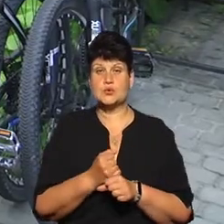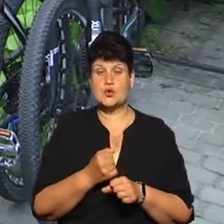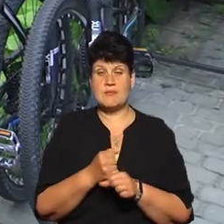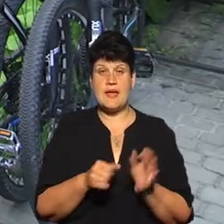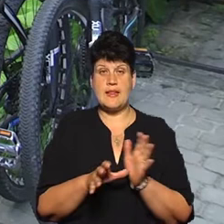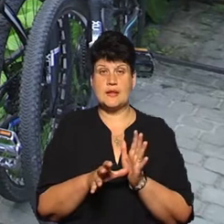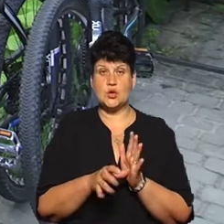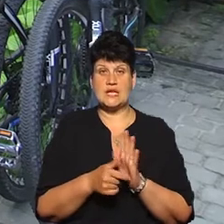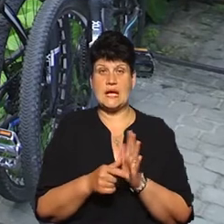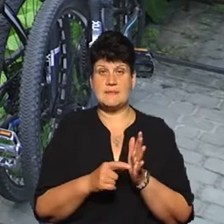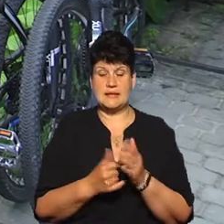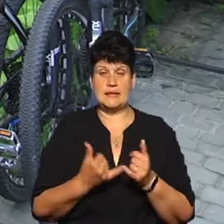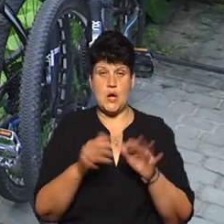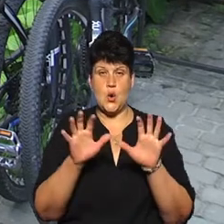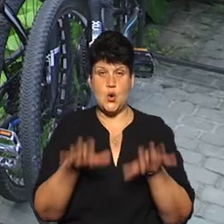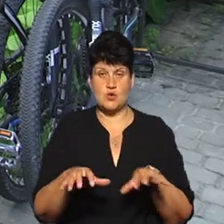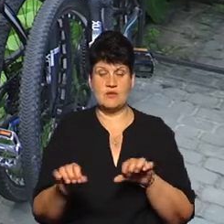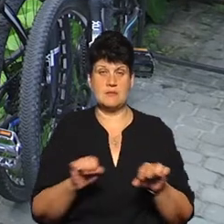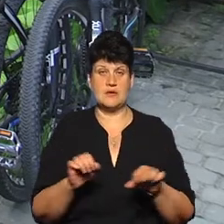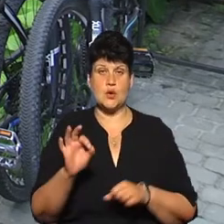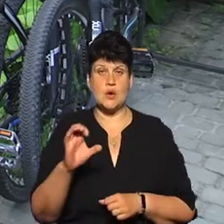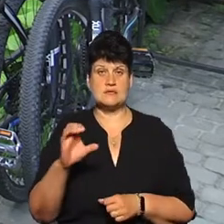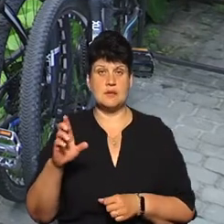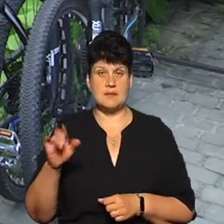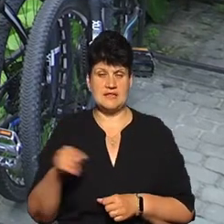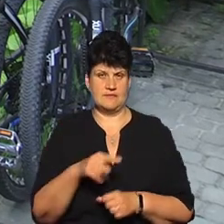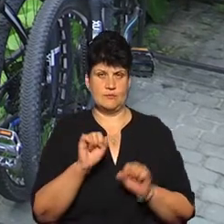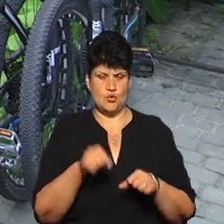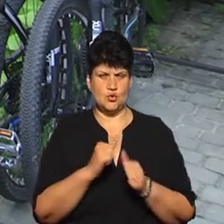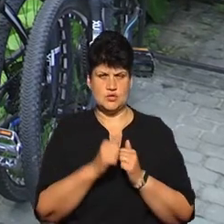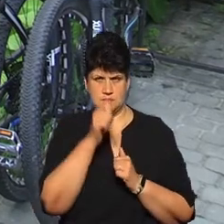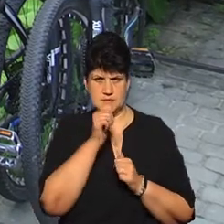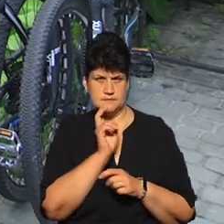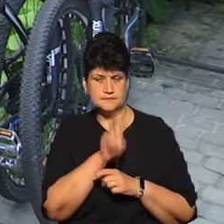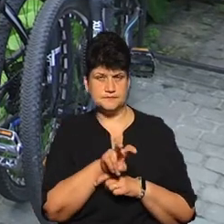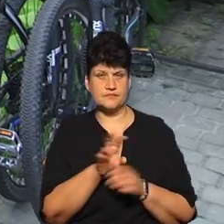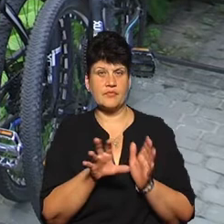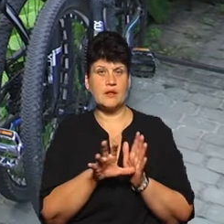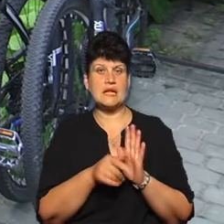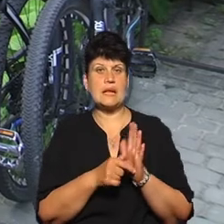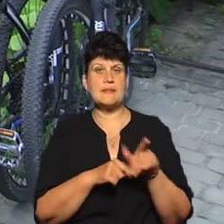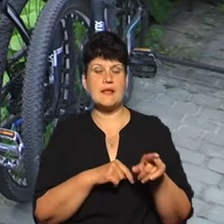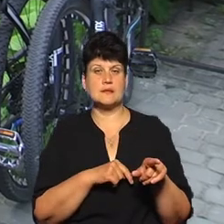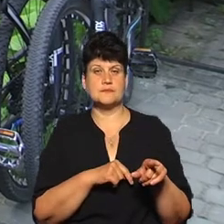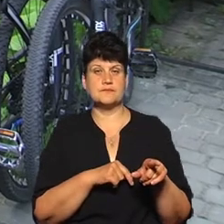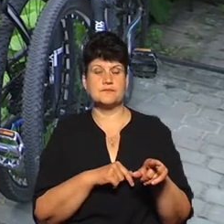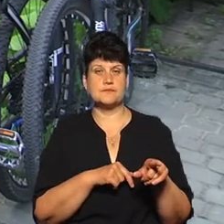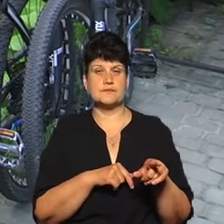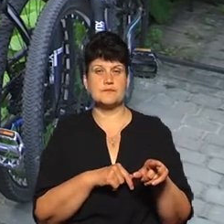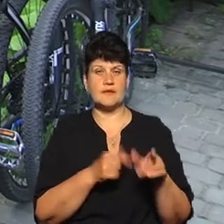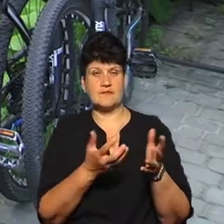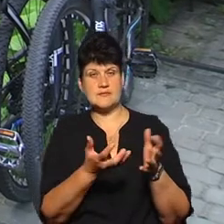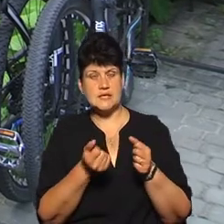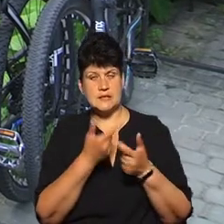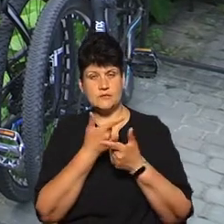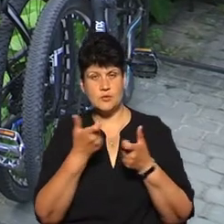електронний кабінет для голови правління ОСББ, де він може кожен місяць зайти в цей електронний кабінет, стягнути собі